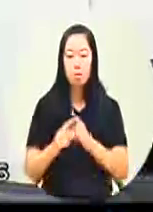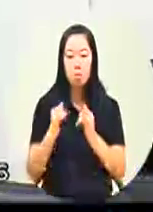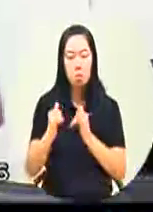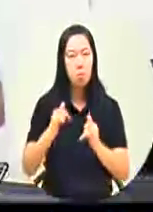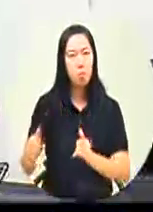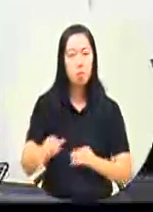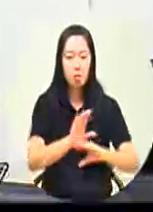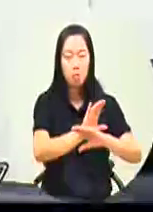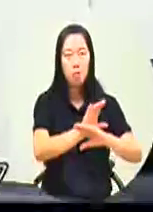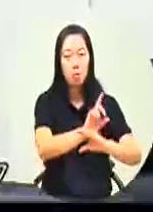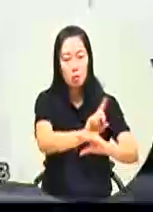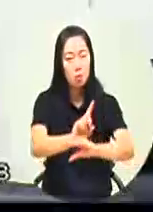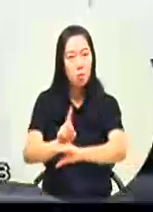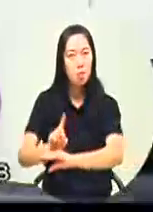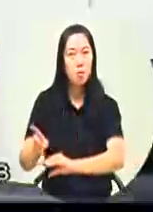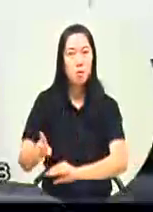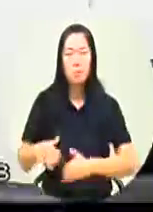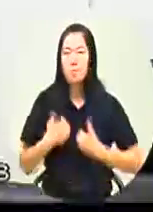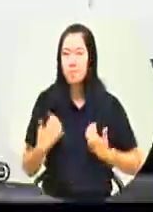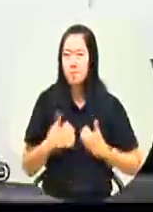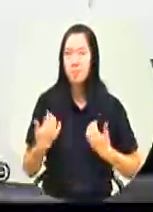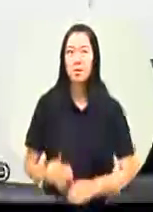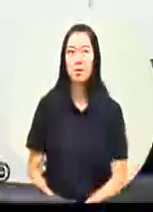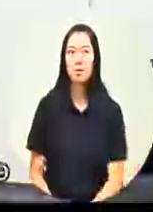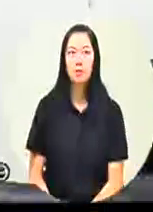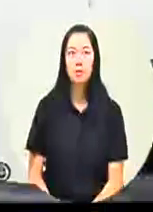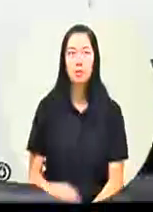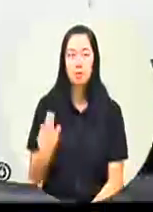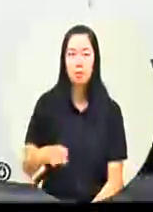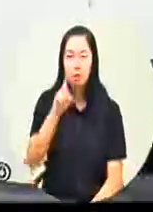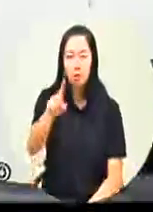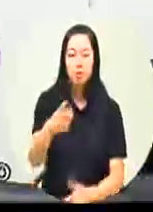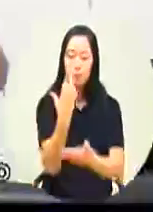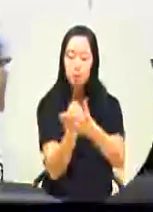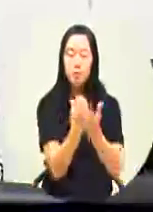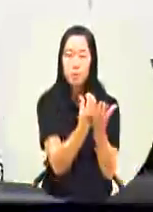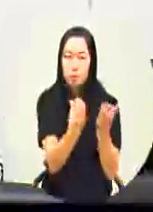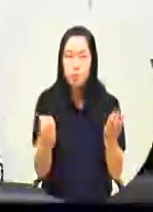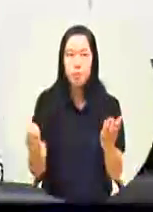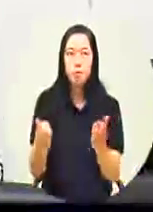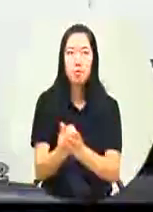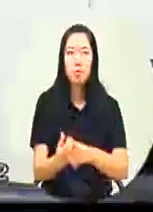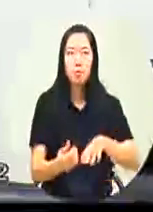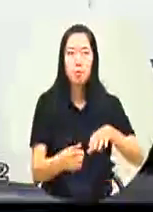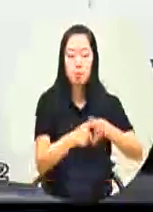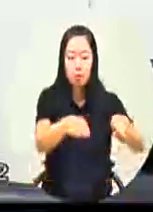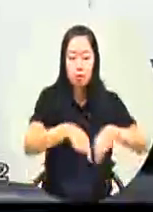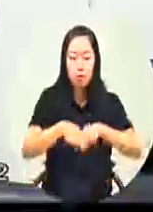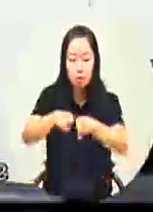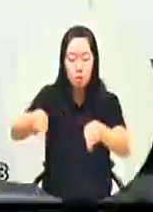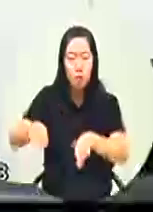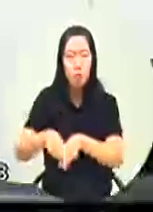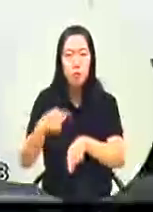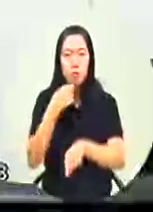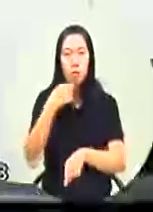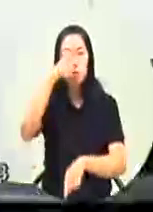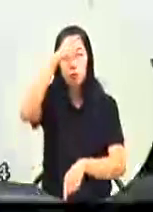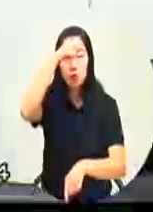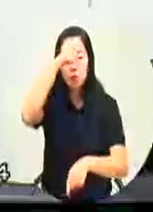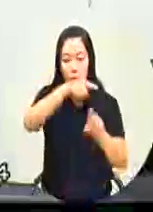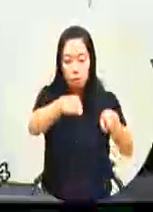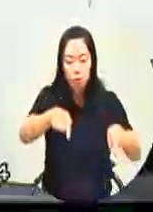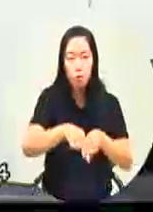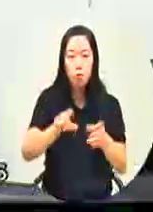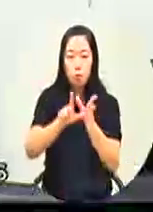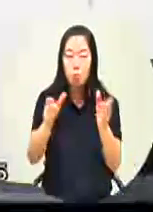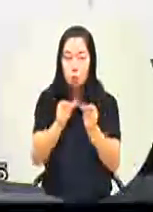车司机这边前线，你应该要有一部分两个车位的空间，让它是画黄线，可以临